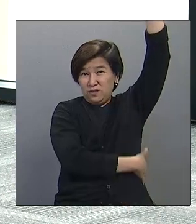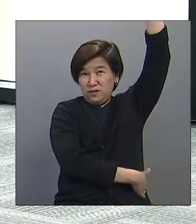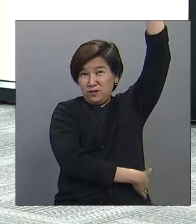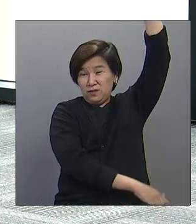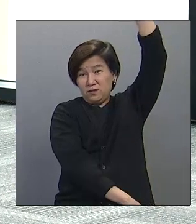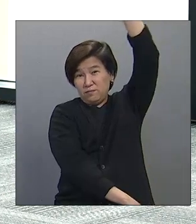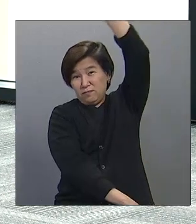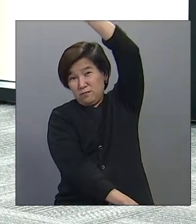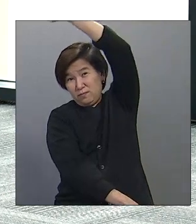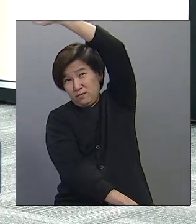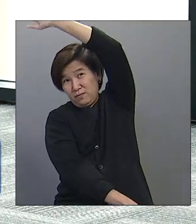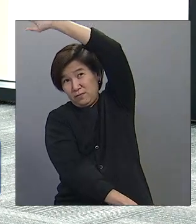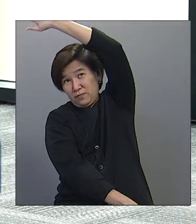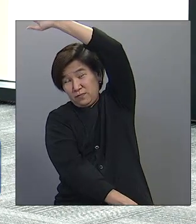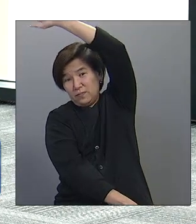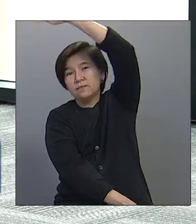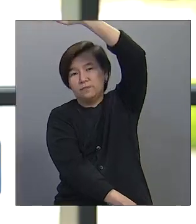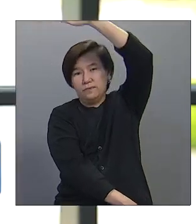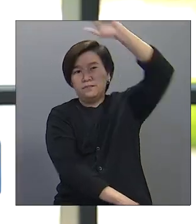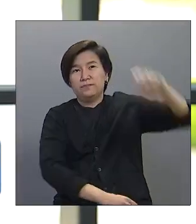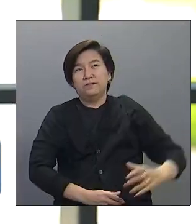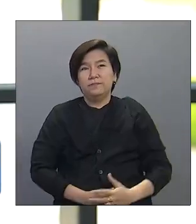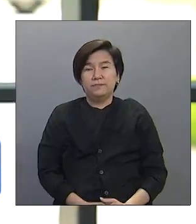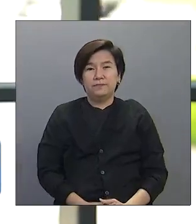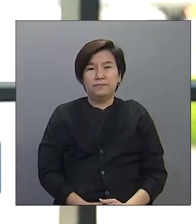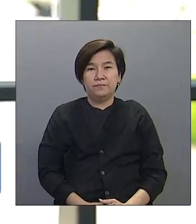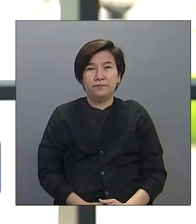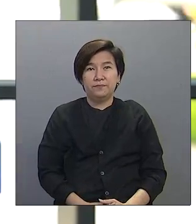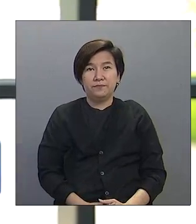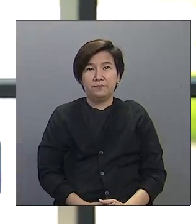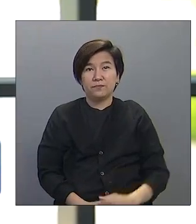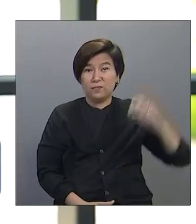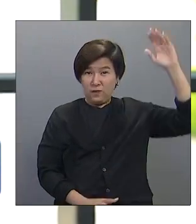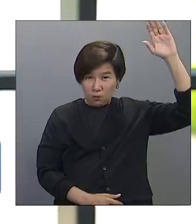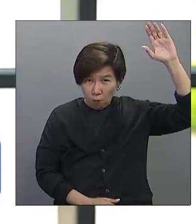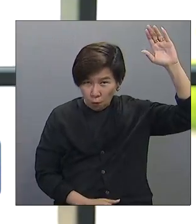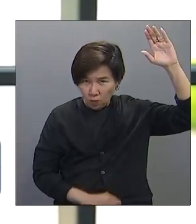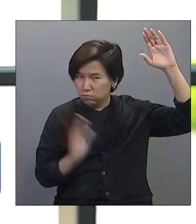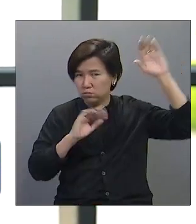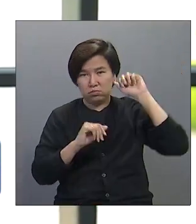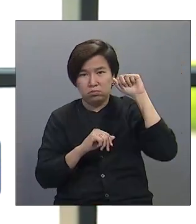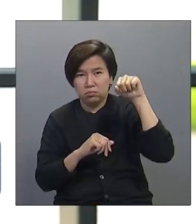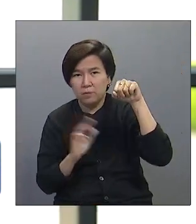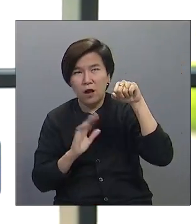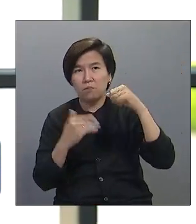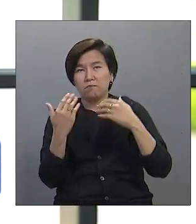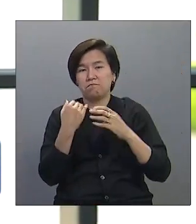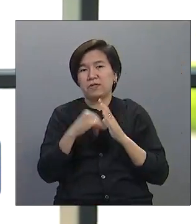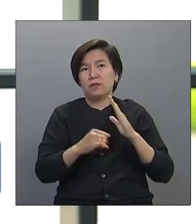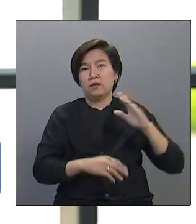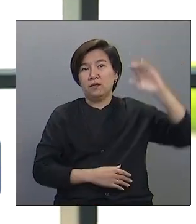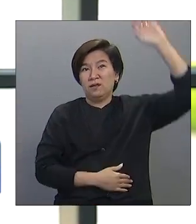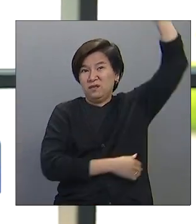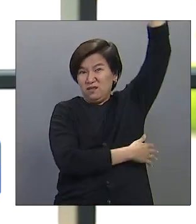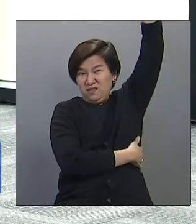คะค่อยๆเอี้ยวตัวไปด้านขวานะคะพยายามไม่โค้งหลังแบบนี้นะคะเวลาเราเอี้ยวตัวเราจะยืดจากเอว